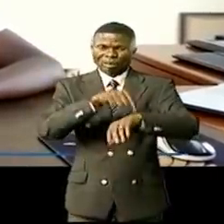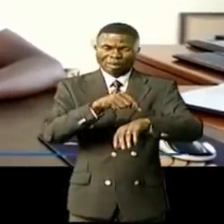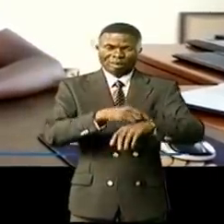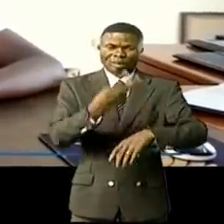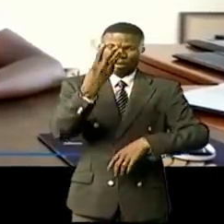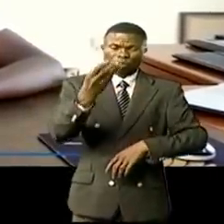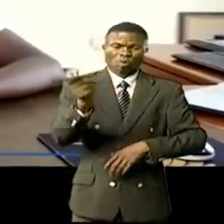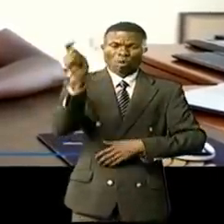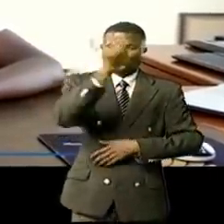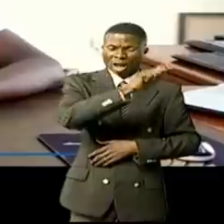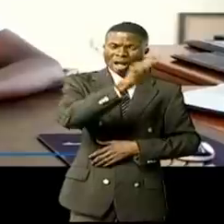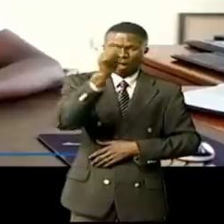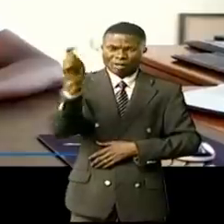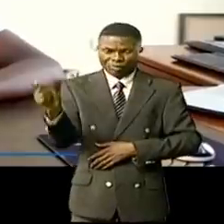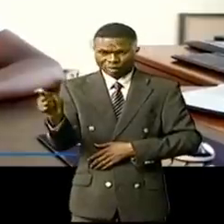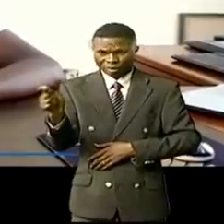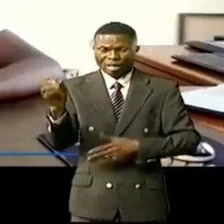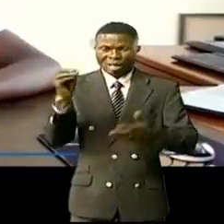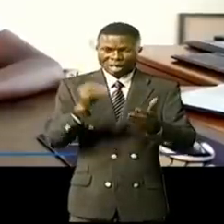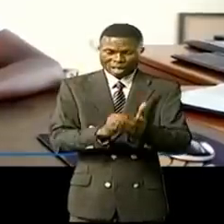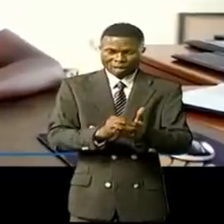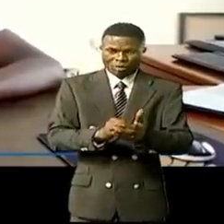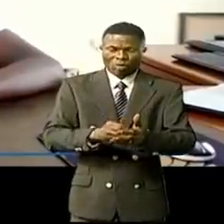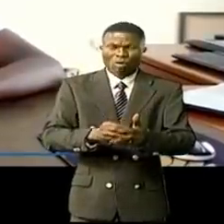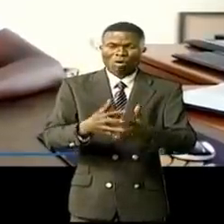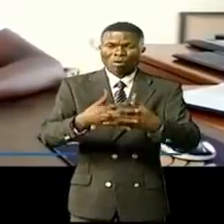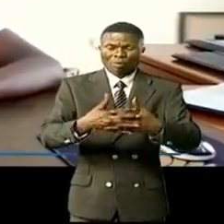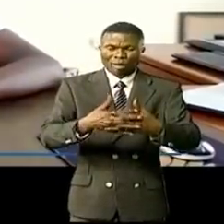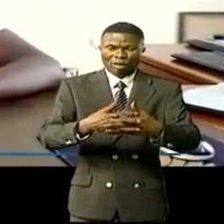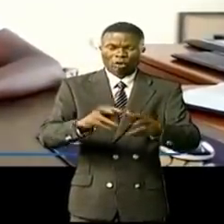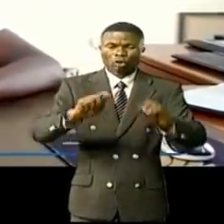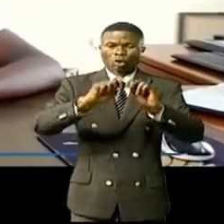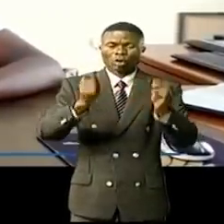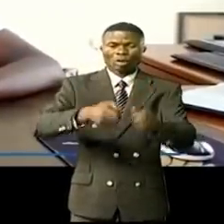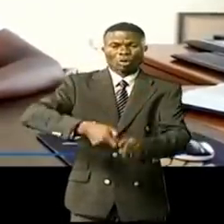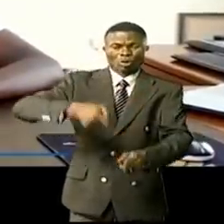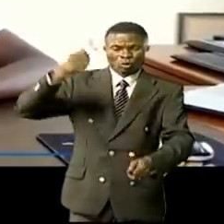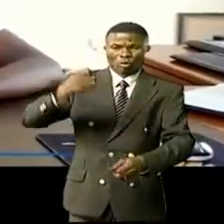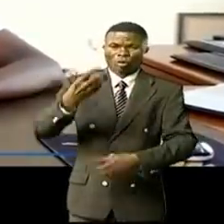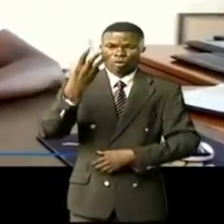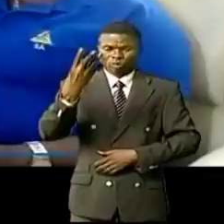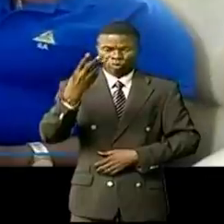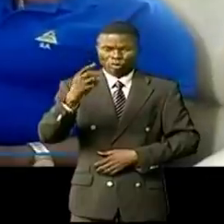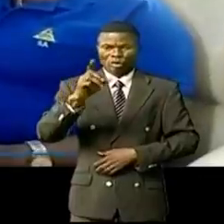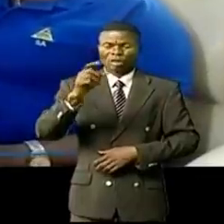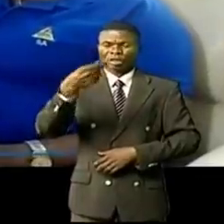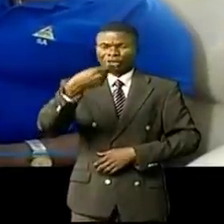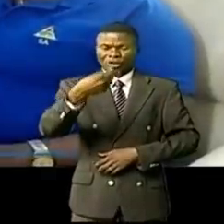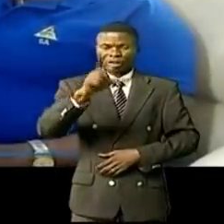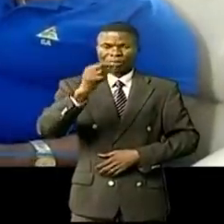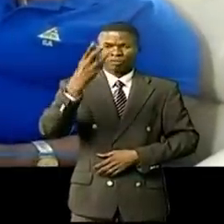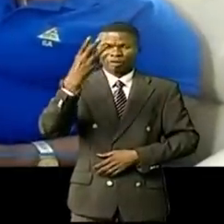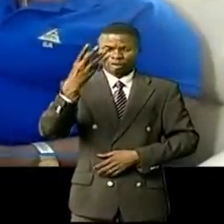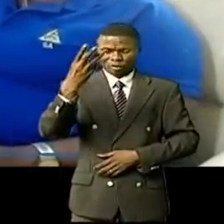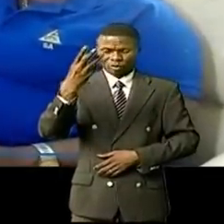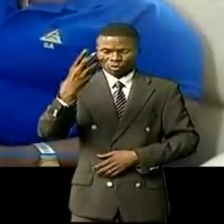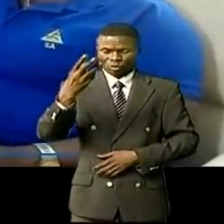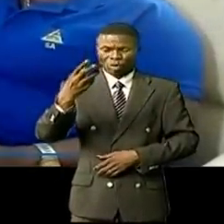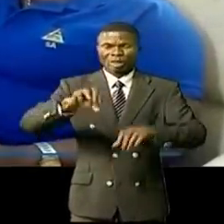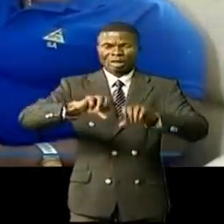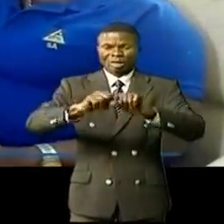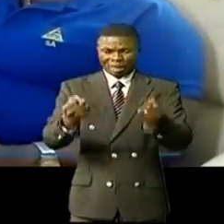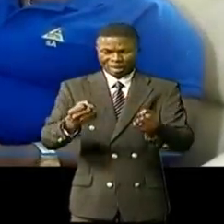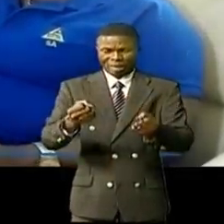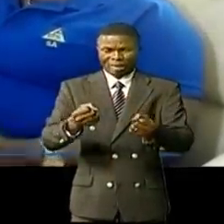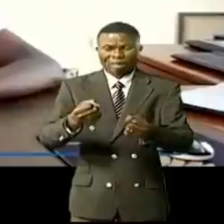3 avril, nous avions eu une panne du groupe 3, G23 d'Inga 2. Cela a